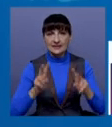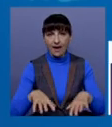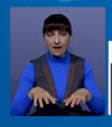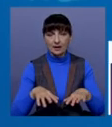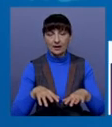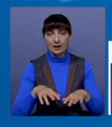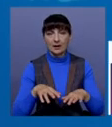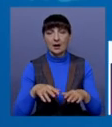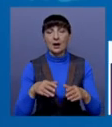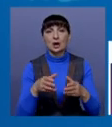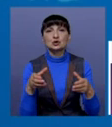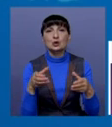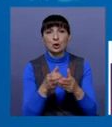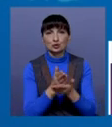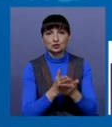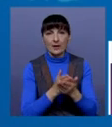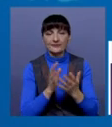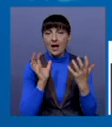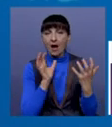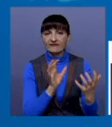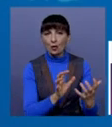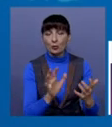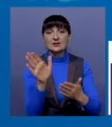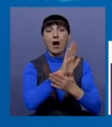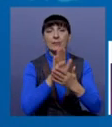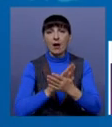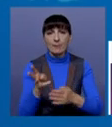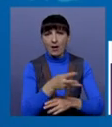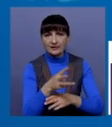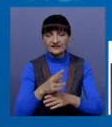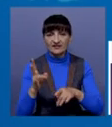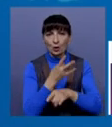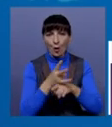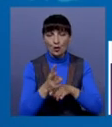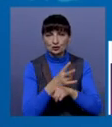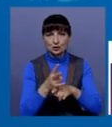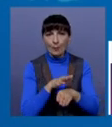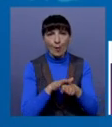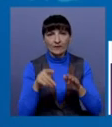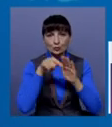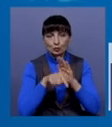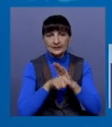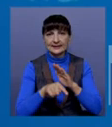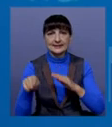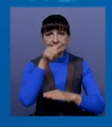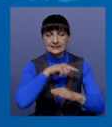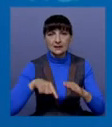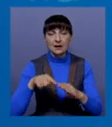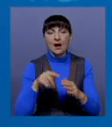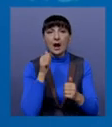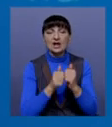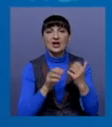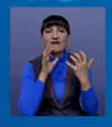специализированные клининговые службы. Автобусы обрабатываются в ночное время в полном объеме на каждом автобусном парке